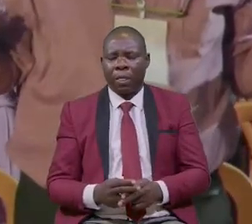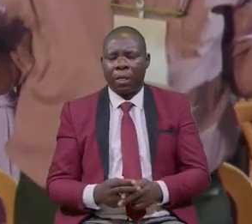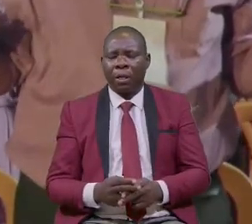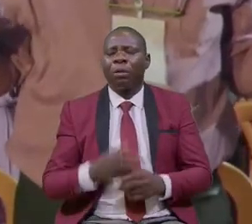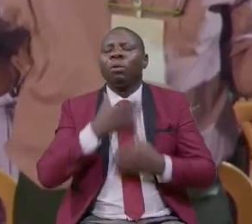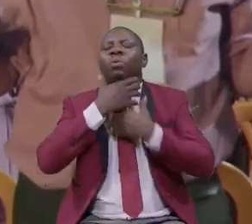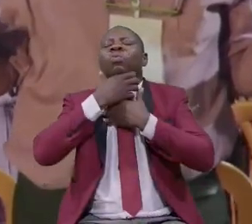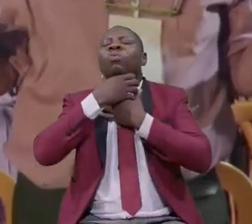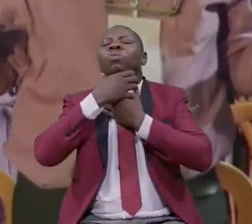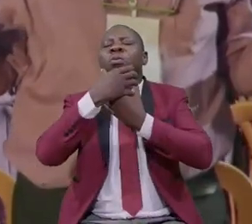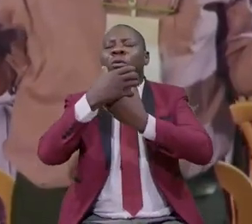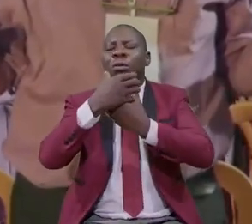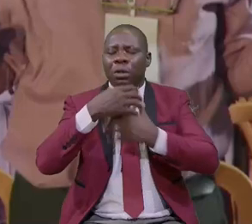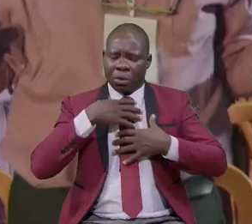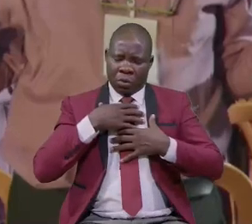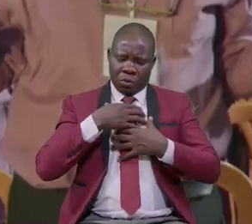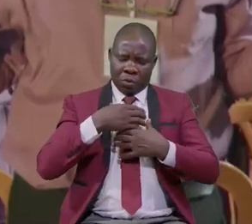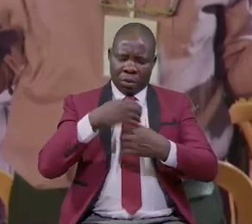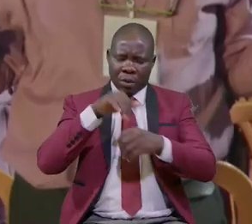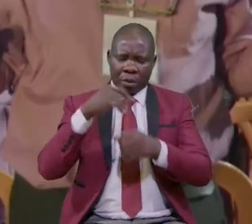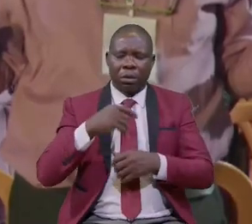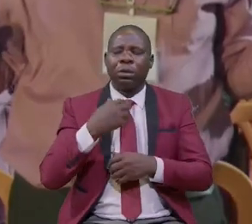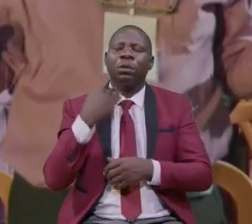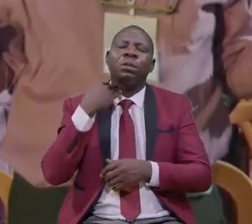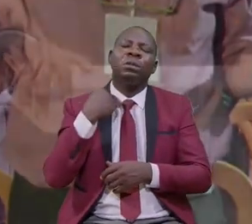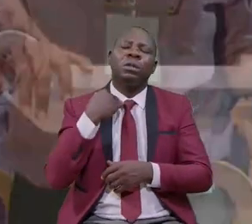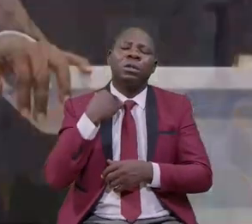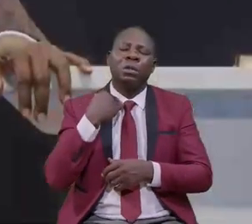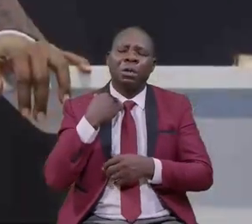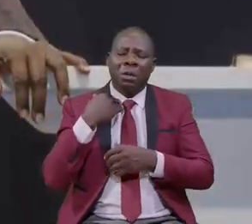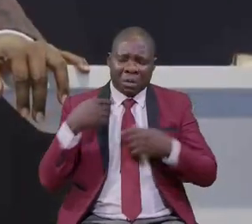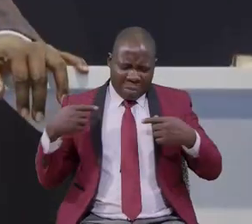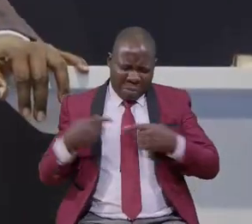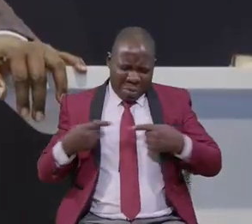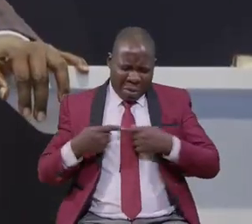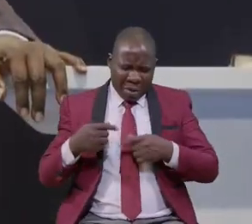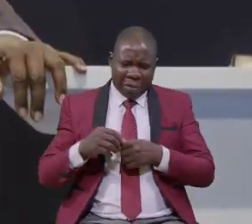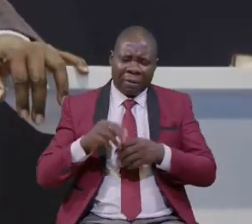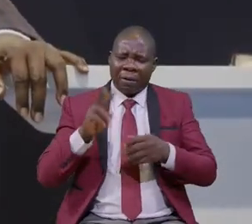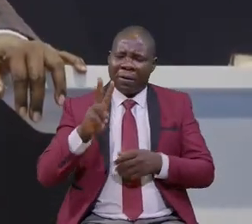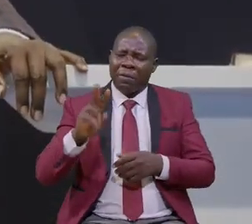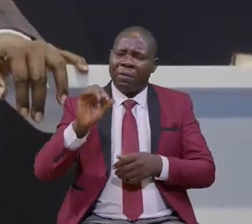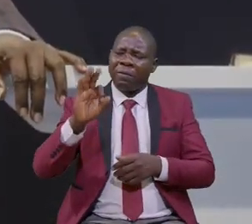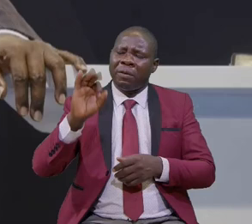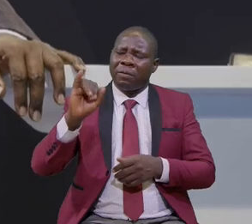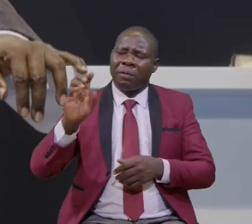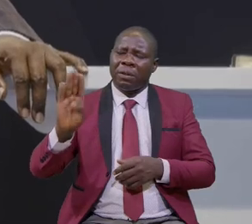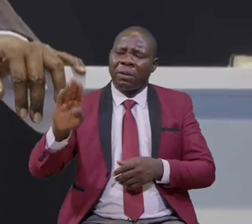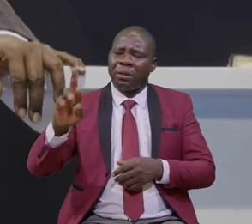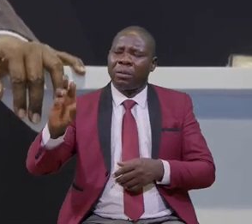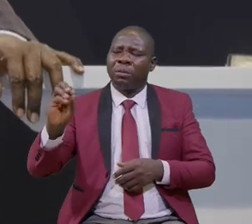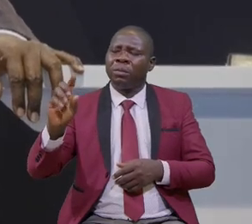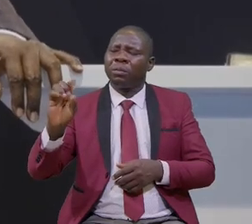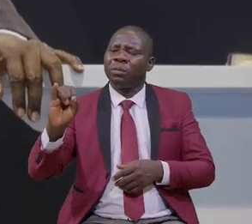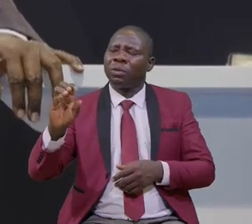gîre enflement au pieds tumeur fibrome dans le ventre dedans